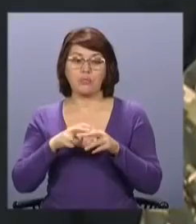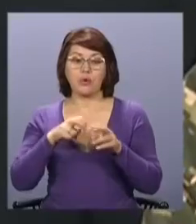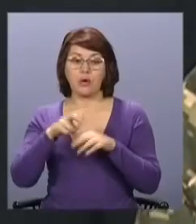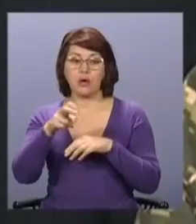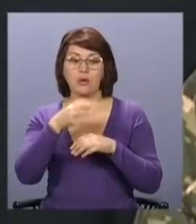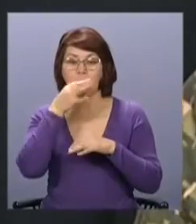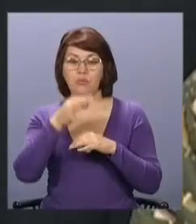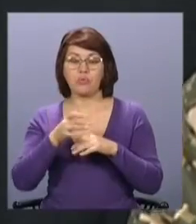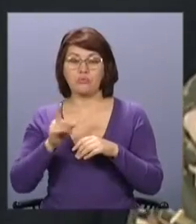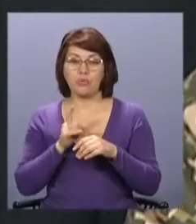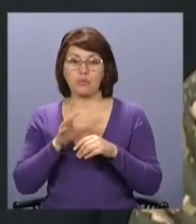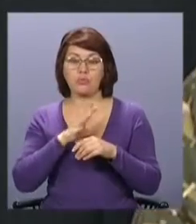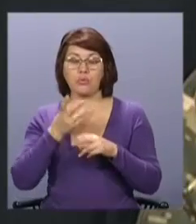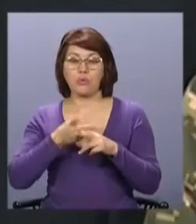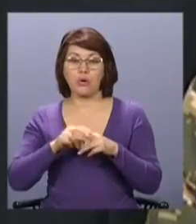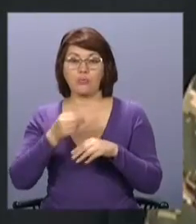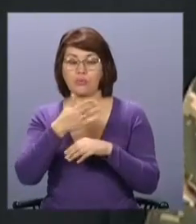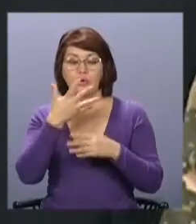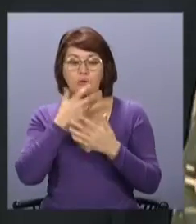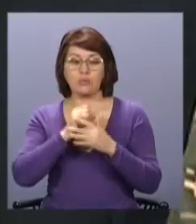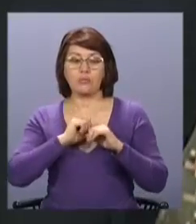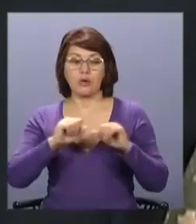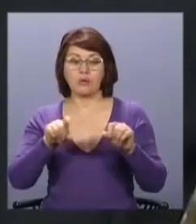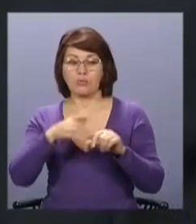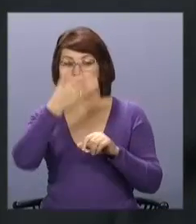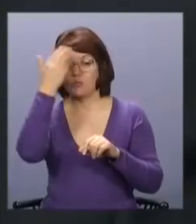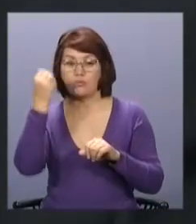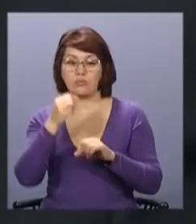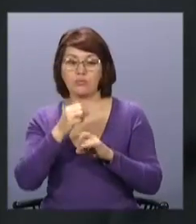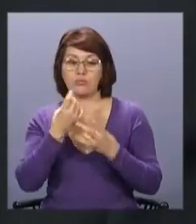хаттарымыздың жауабын күтетін боламыз. Біз өз батырларымызды ұмытпауымыз керек.